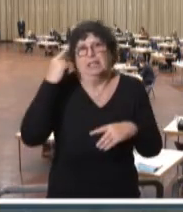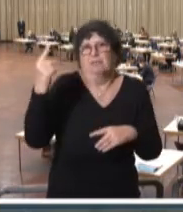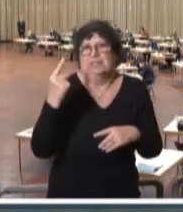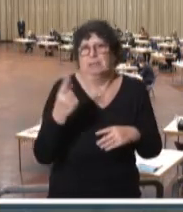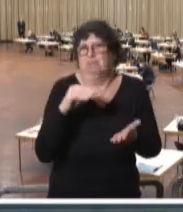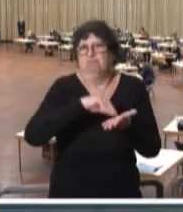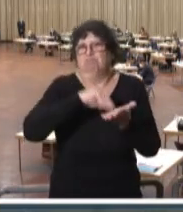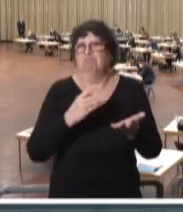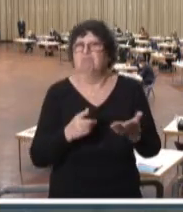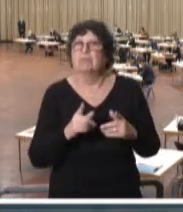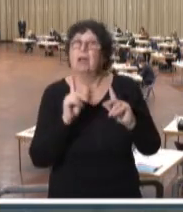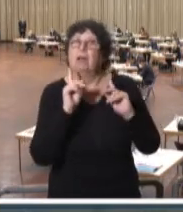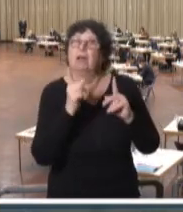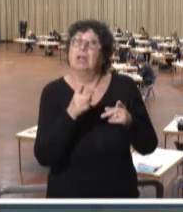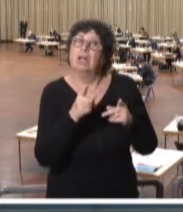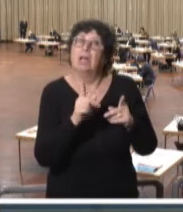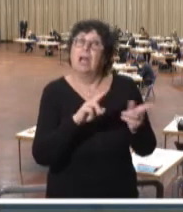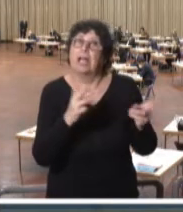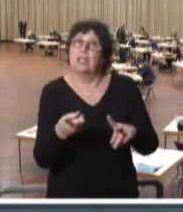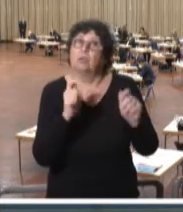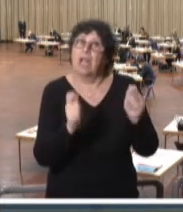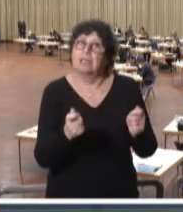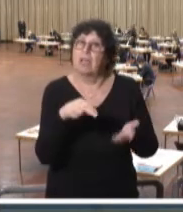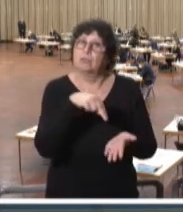Vorschein. Unter anderem heißt es da,